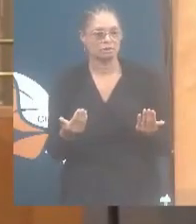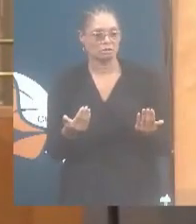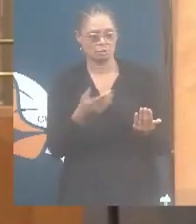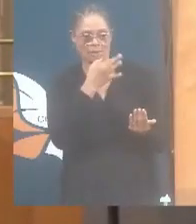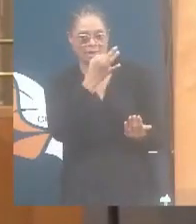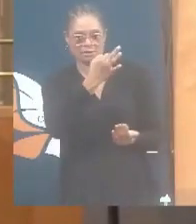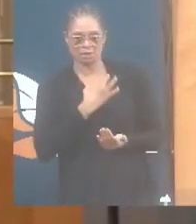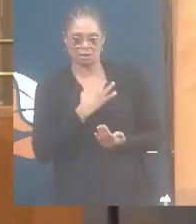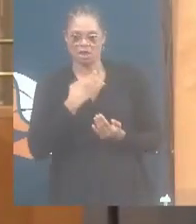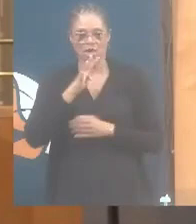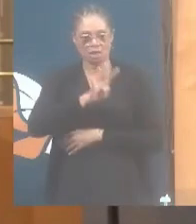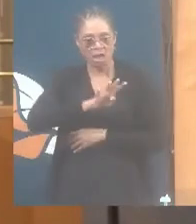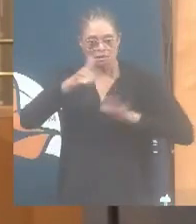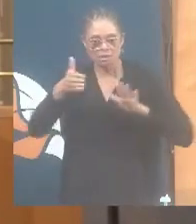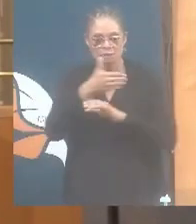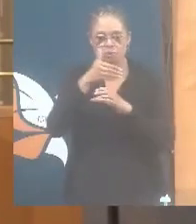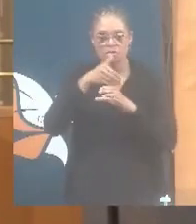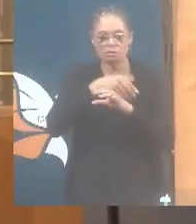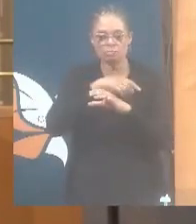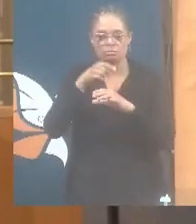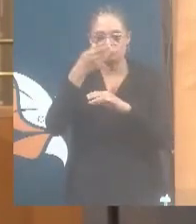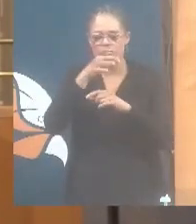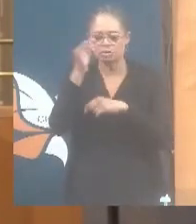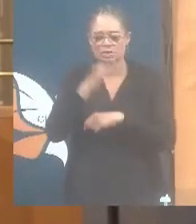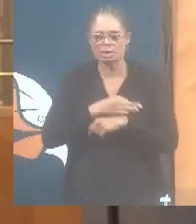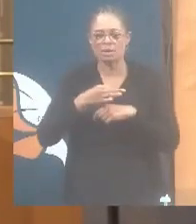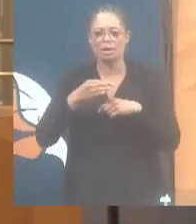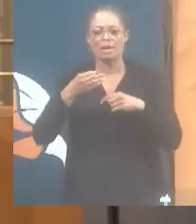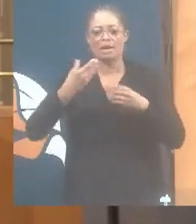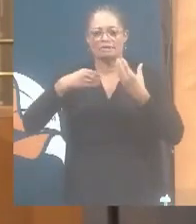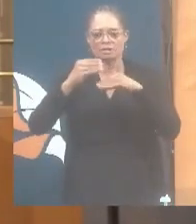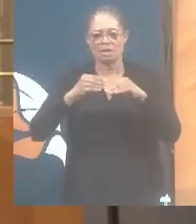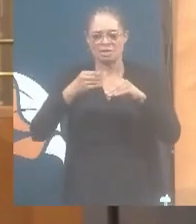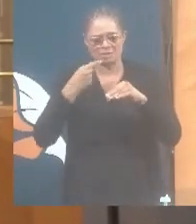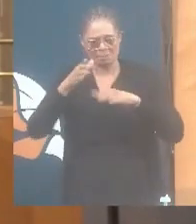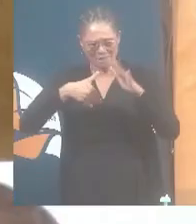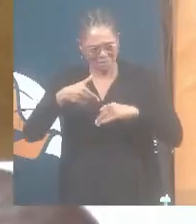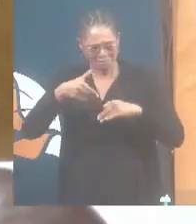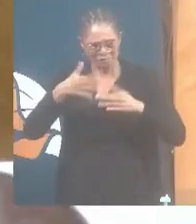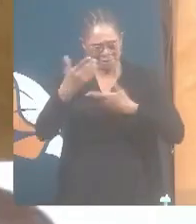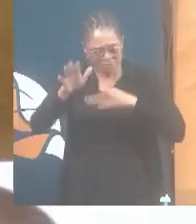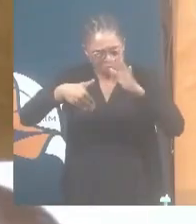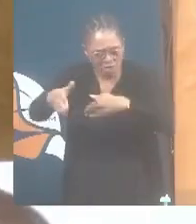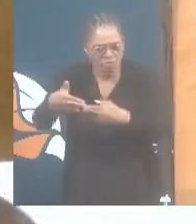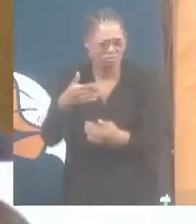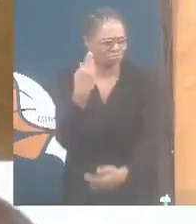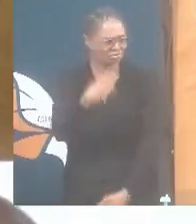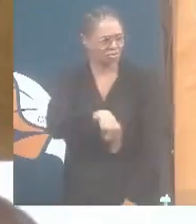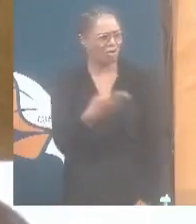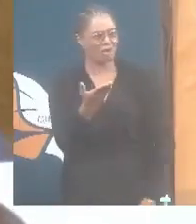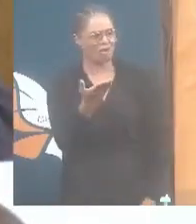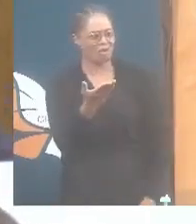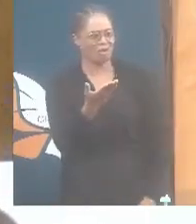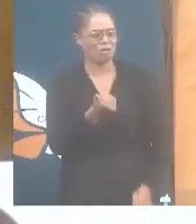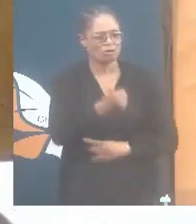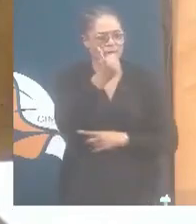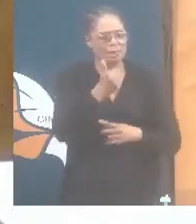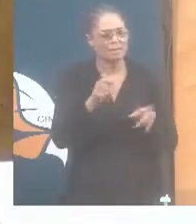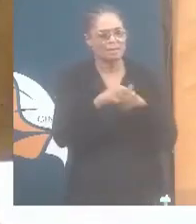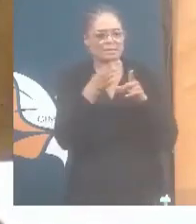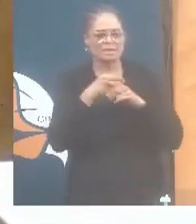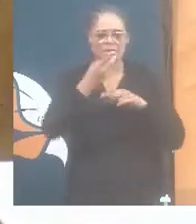dire qu'avec 46% d'investissement, que la Martinique marche. Non. Vous vous êtes improvisé comme de